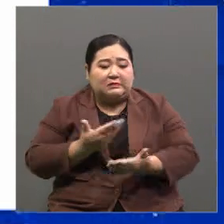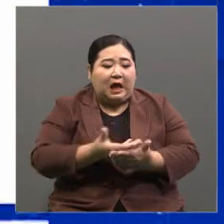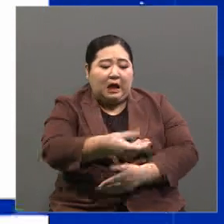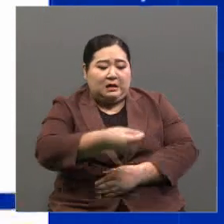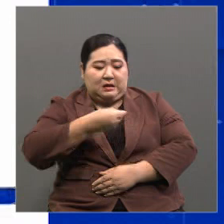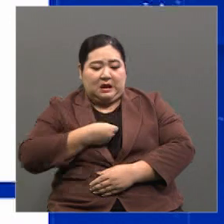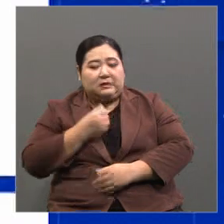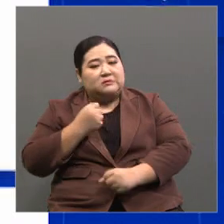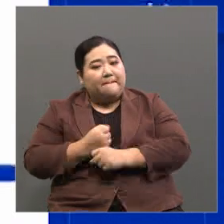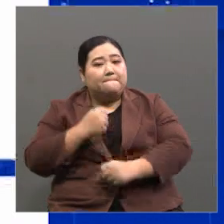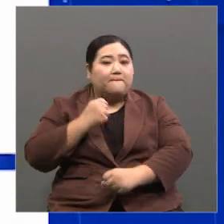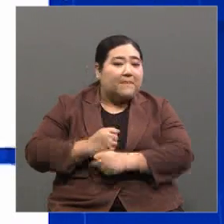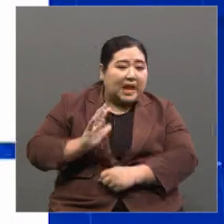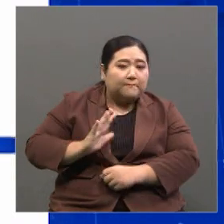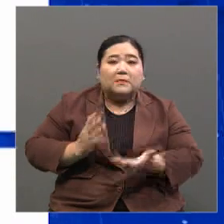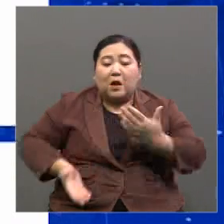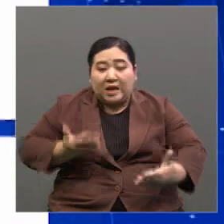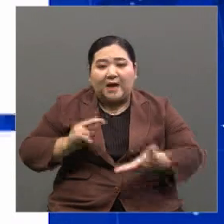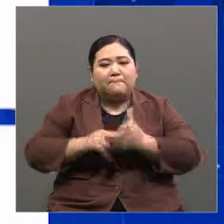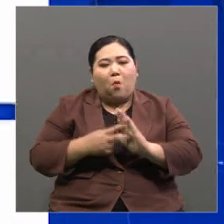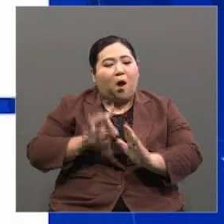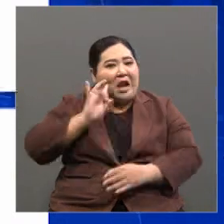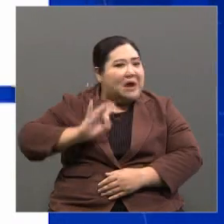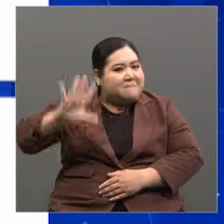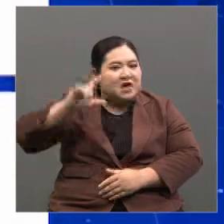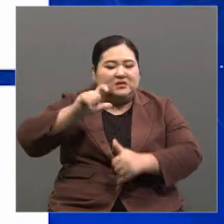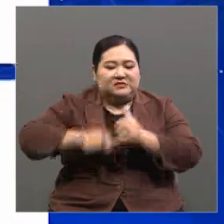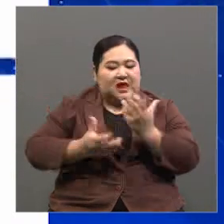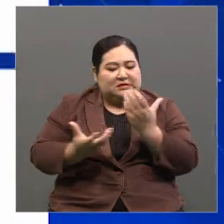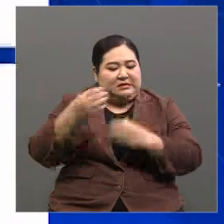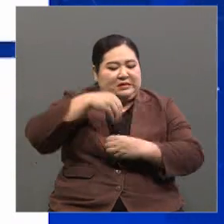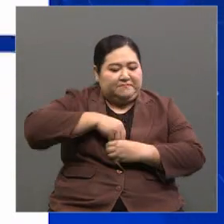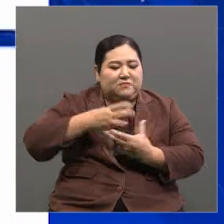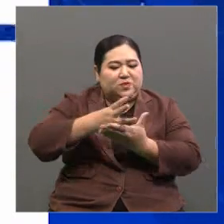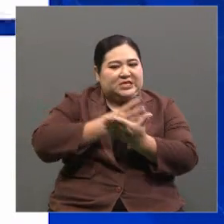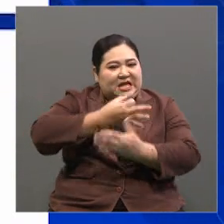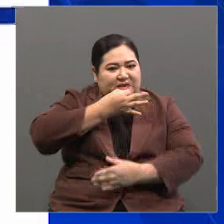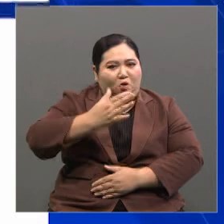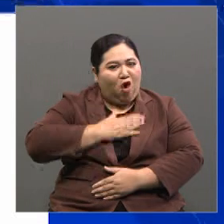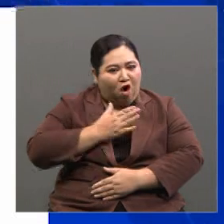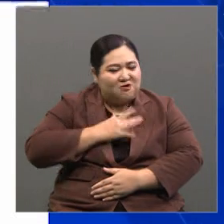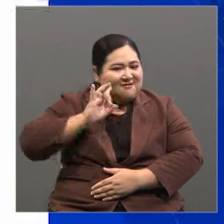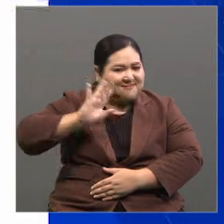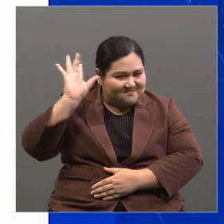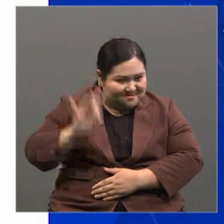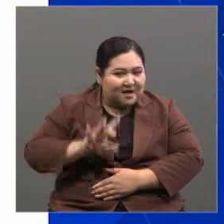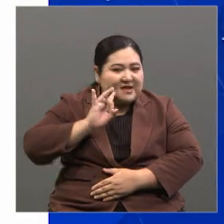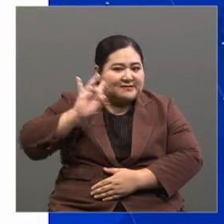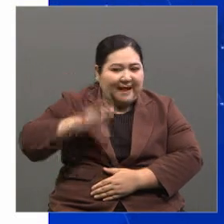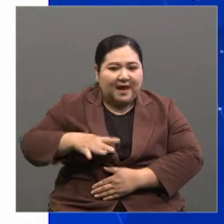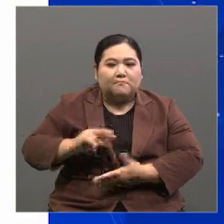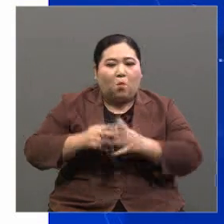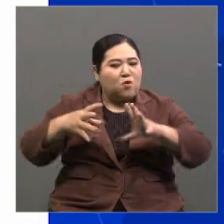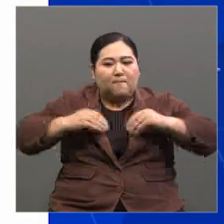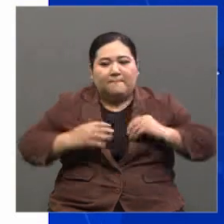กระทำการหรือไม่กระทำการใดๆถือเป็นเรื่องที่ละเมิดจริยธรรมวิชาชรีดอย่างร้ายแรงไม่สามารถที่จะยอมรับได้